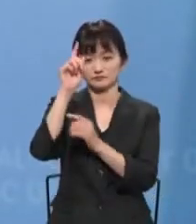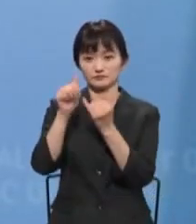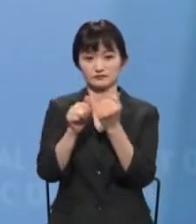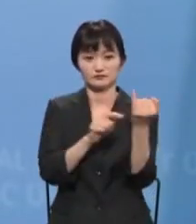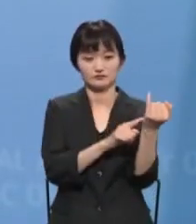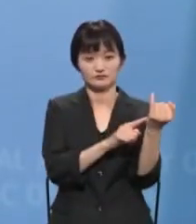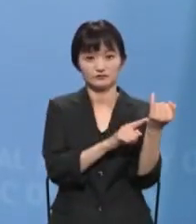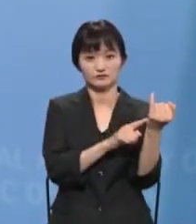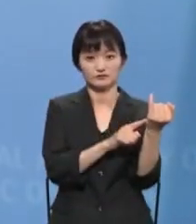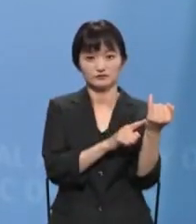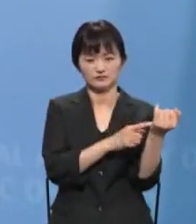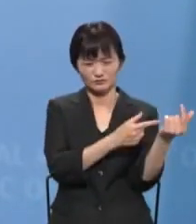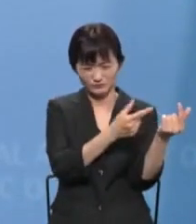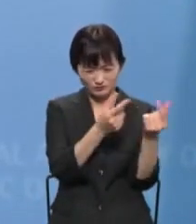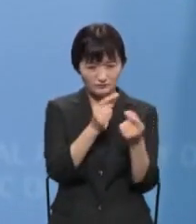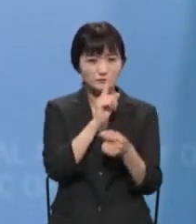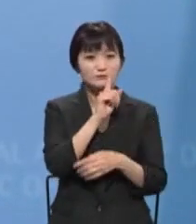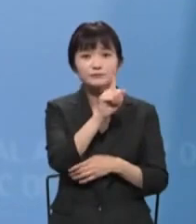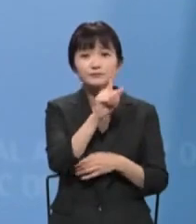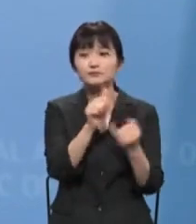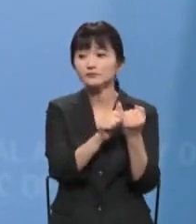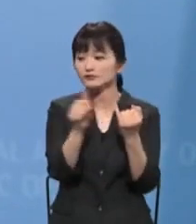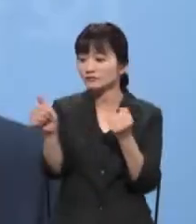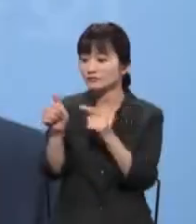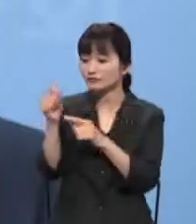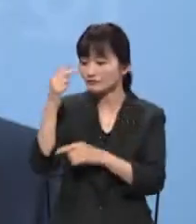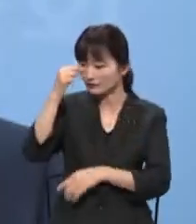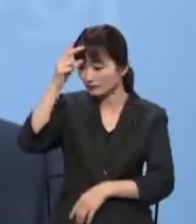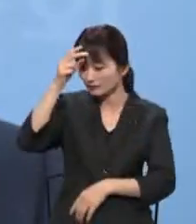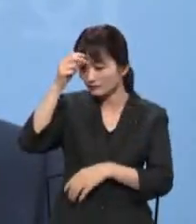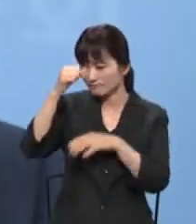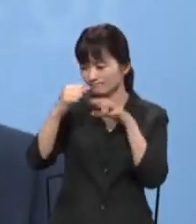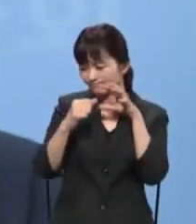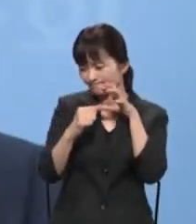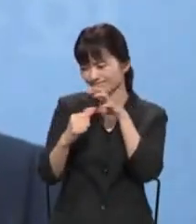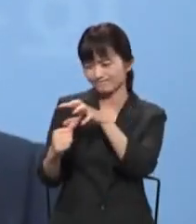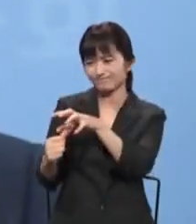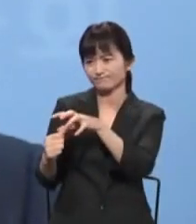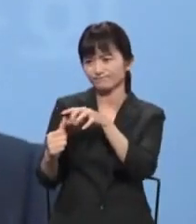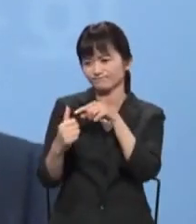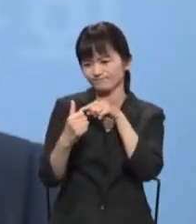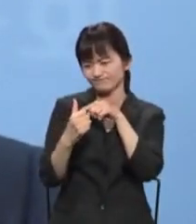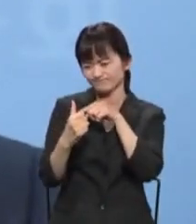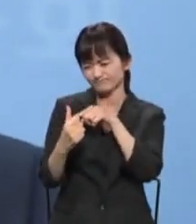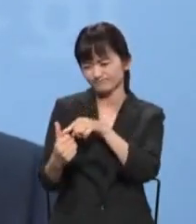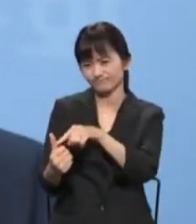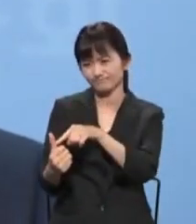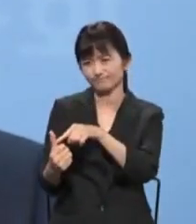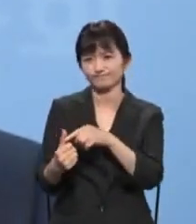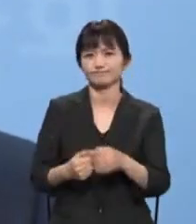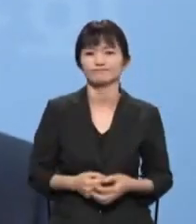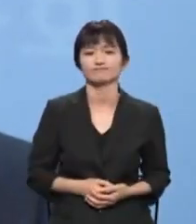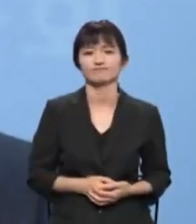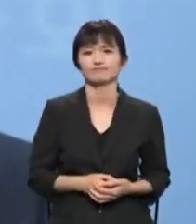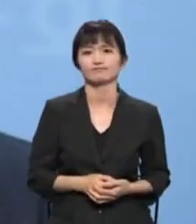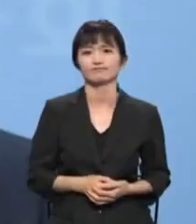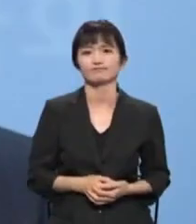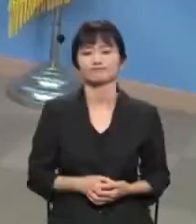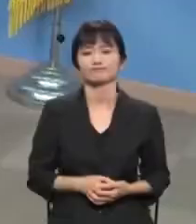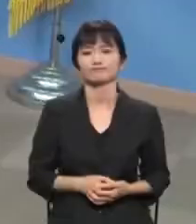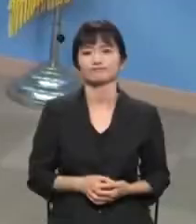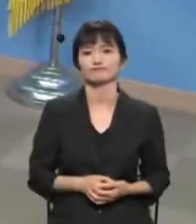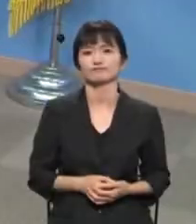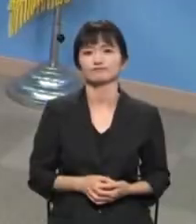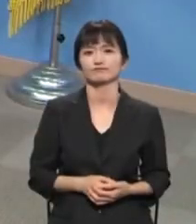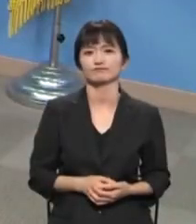아내가 계속 일관되게 이야기하는 것은 남편이 검찰로부터 압박당하고 네. 회유당하고 있다. 환원서도 네, 냈죠. 라는 게 네. 이제 핵심인